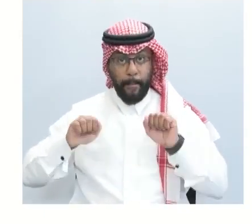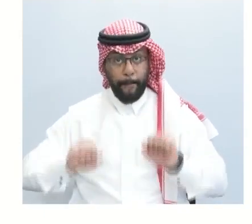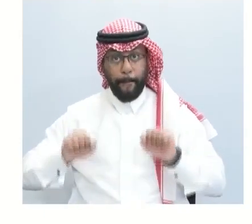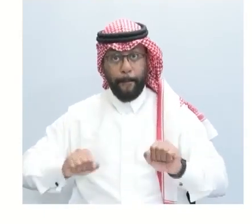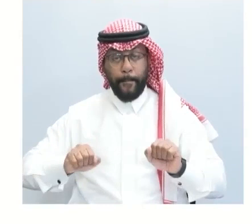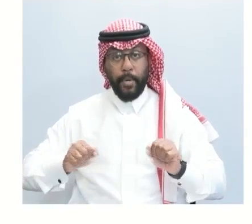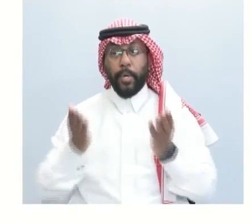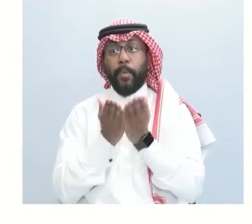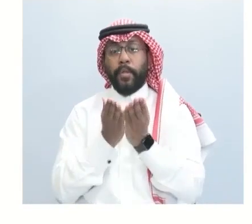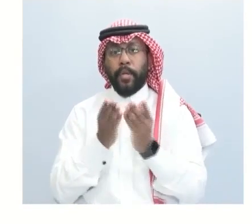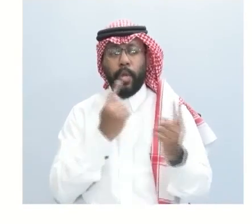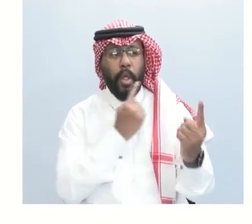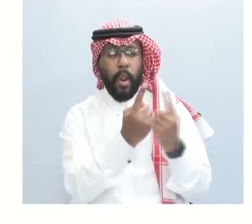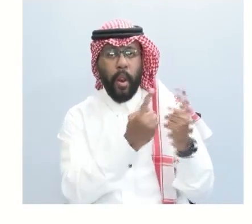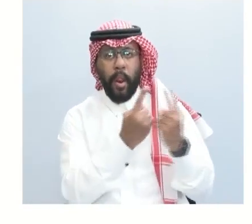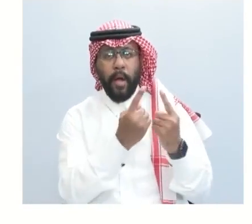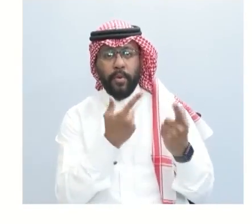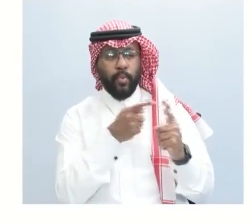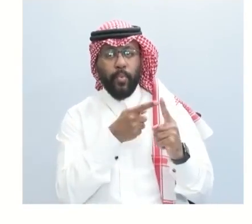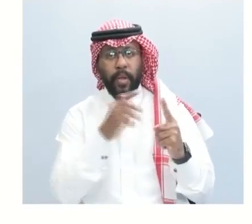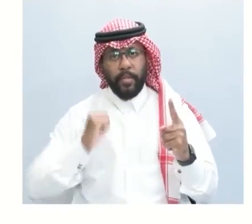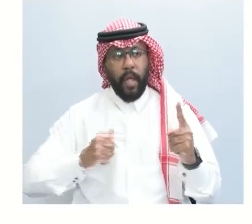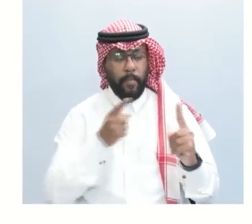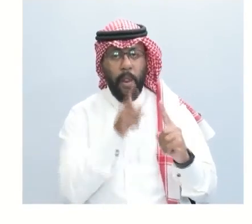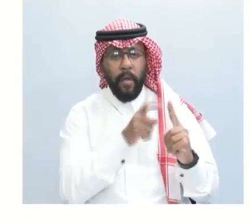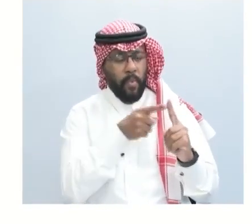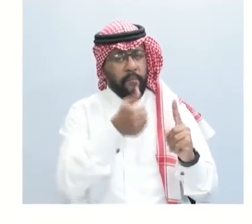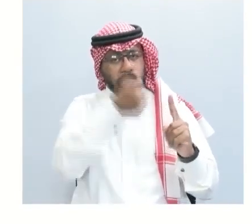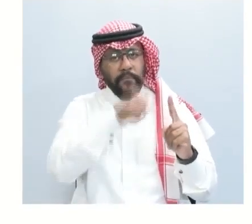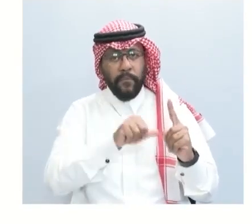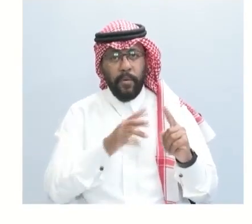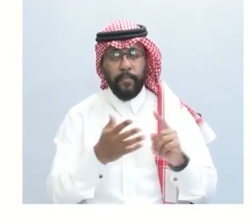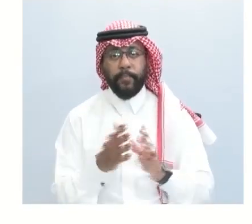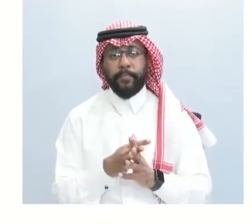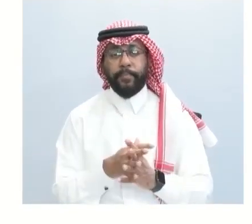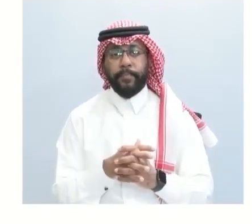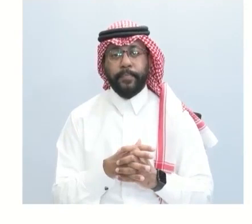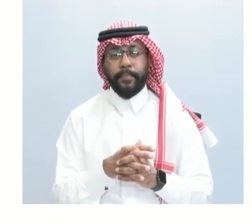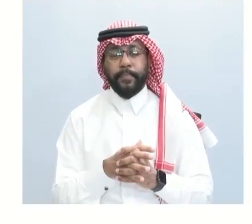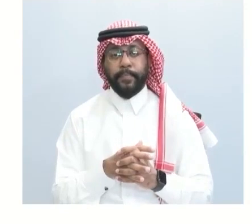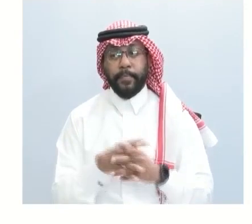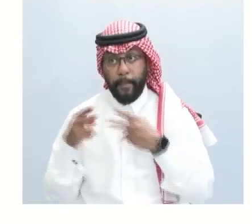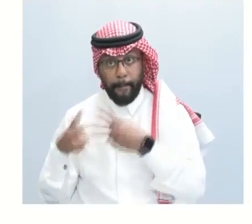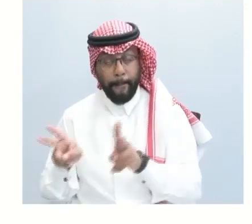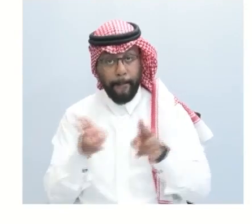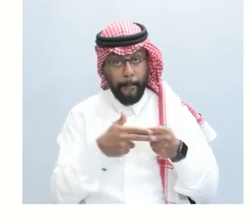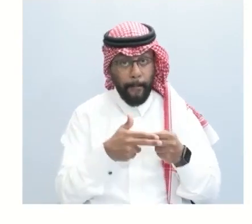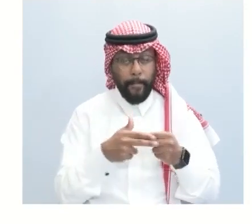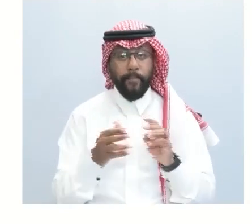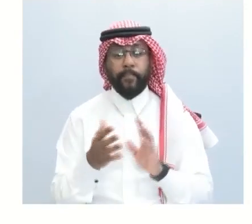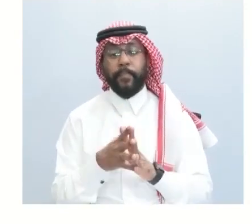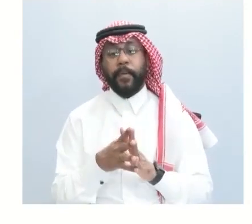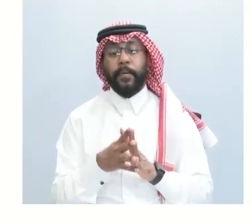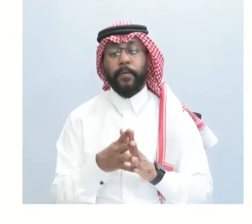احد الطلاب حول مستواه الدراسي ايضا ستذكر هنا منتمي او هذا الموقف مواقف منتميه وغير منتميه ايضا